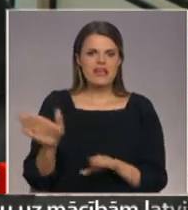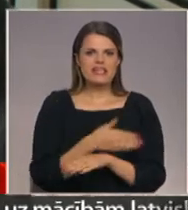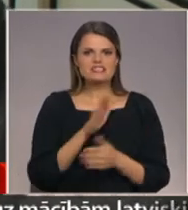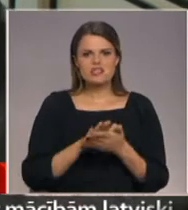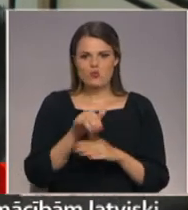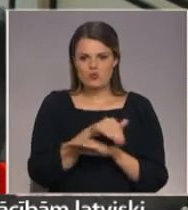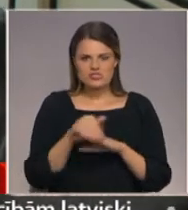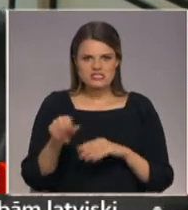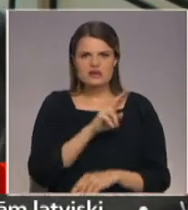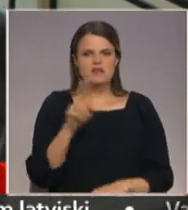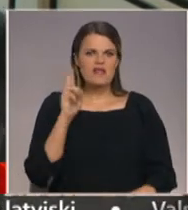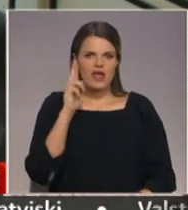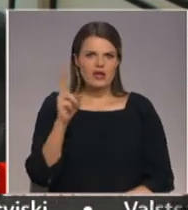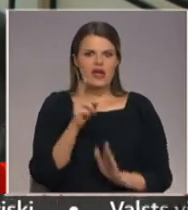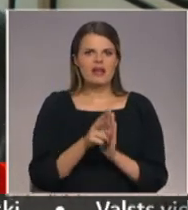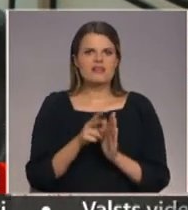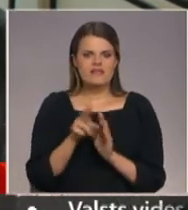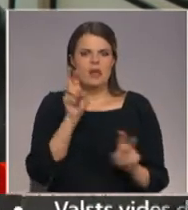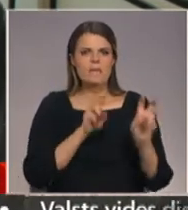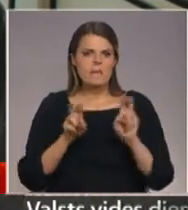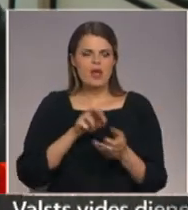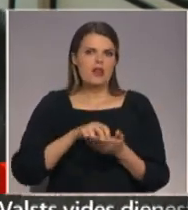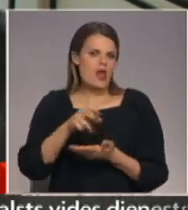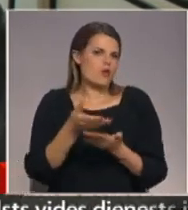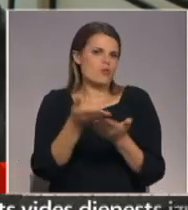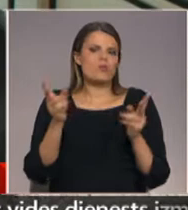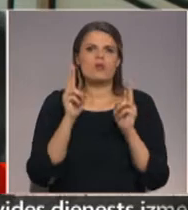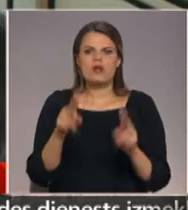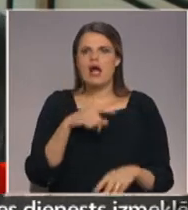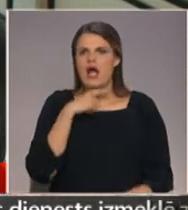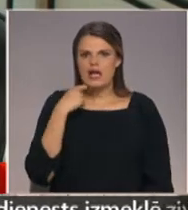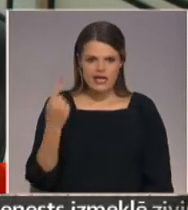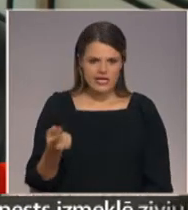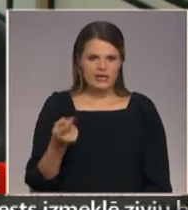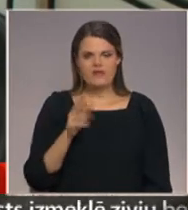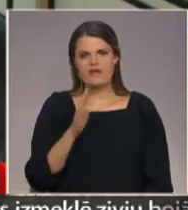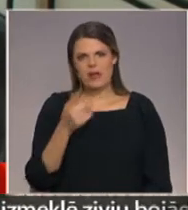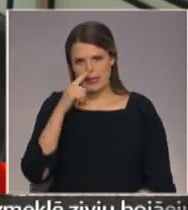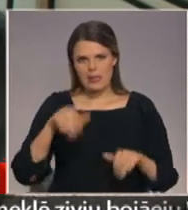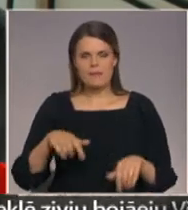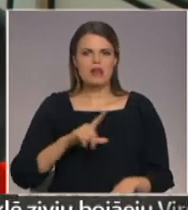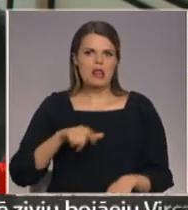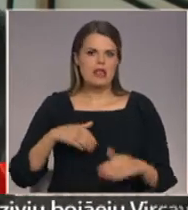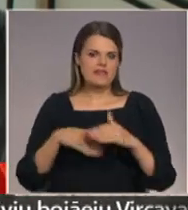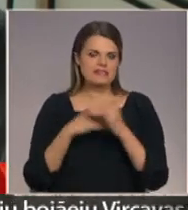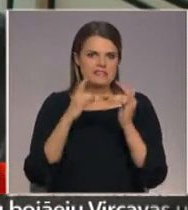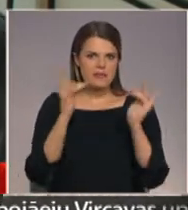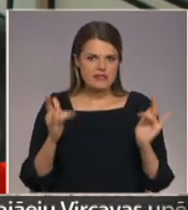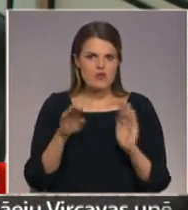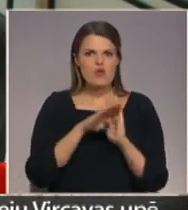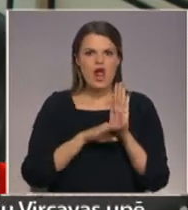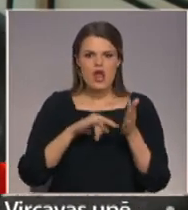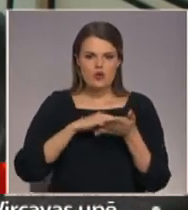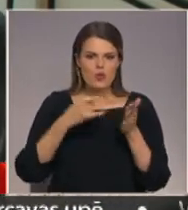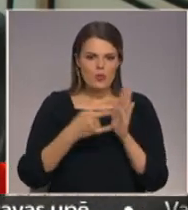ielas, negarantē vilcienu, meklē ar kājām eju vai nu Sibīrijā dzīvot vai tepat Latvijā zem tilta. Jo likuma